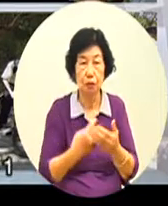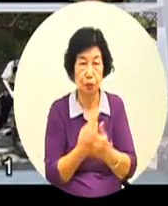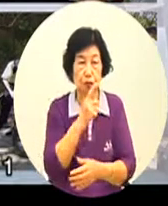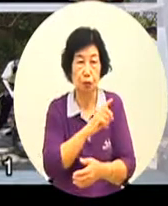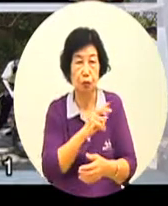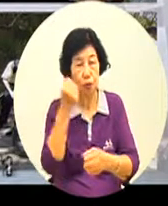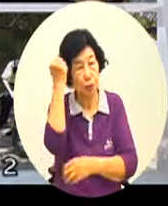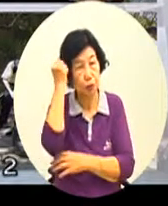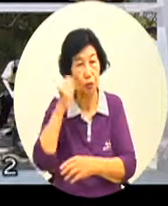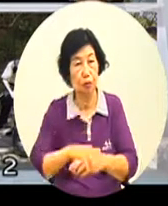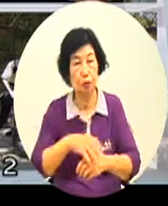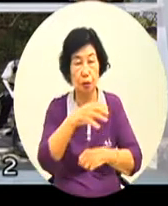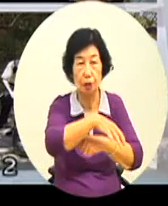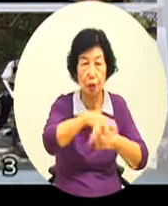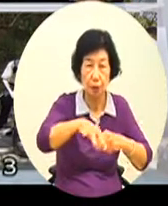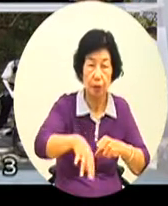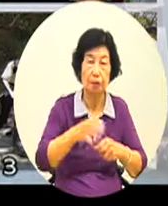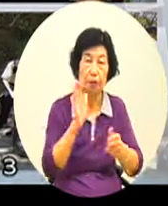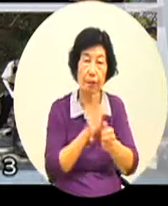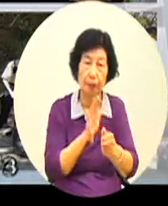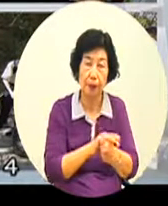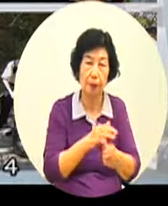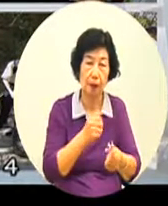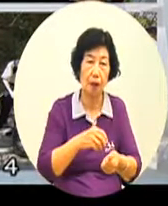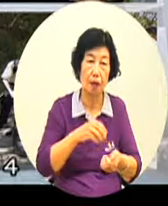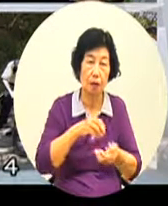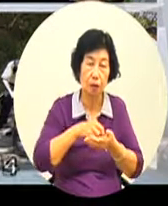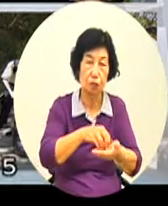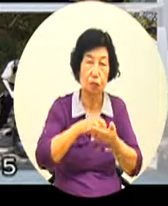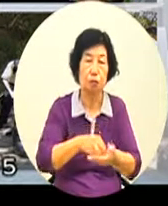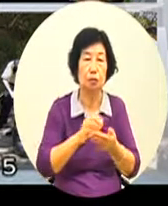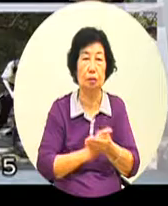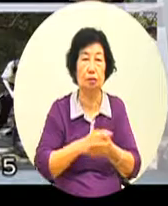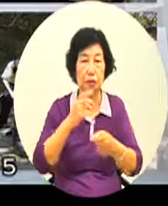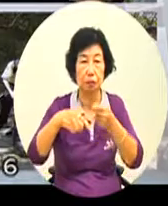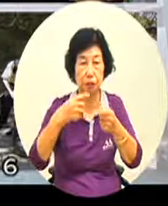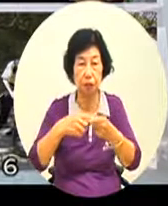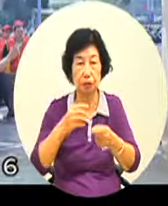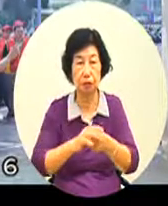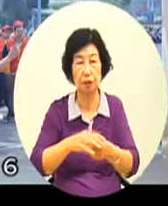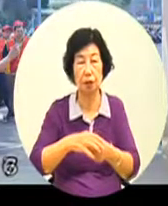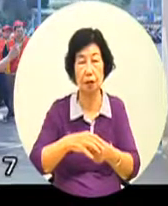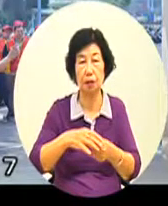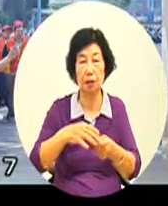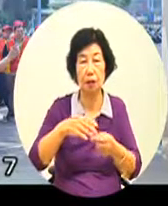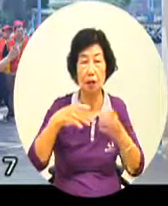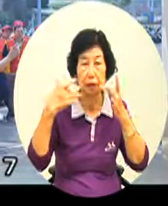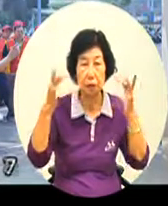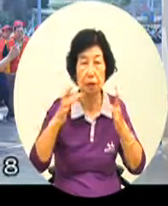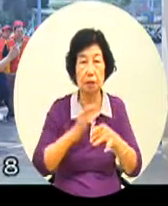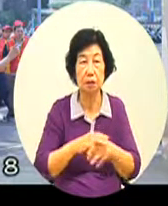洁，送年菜及进山活动。替代役男